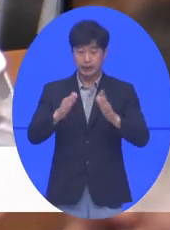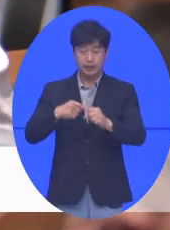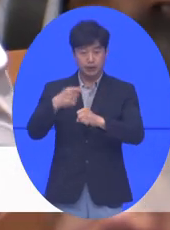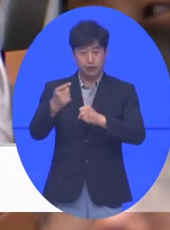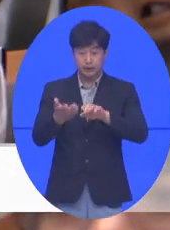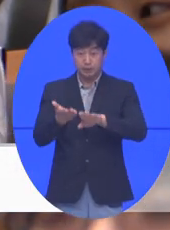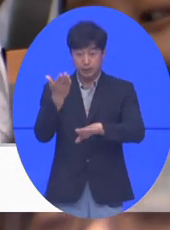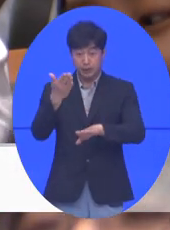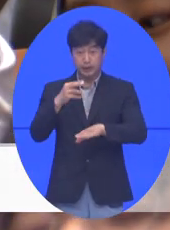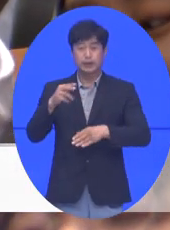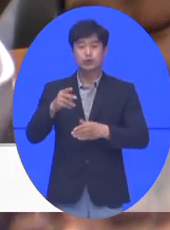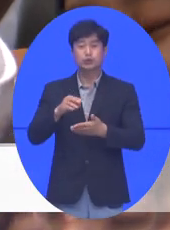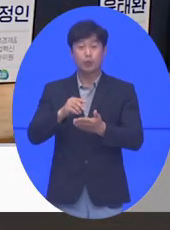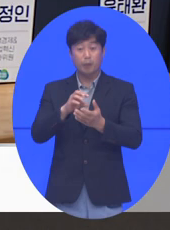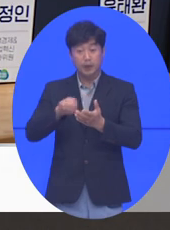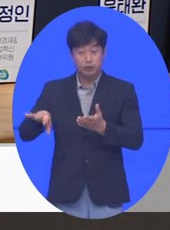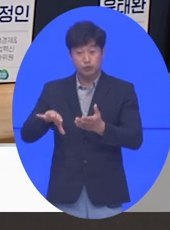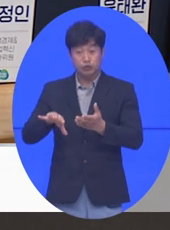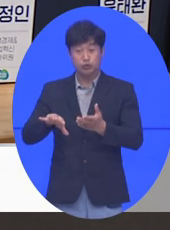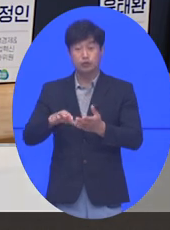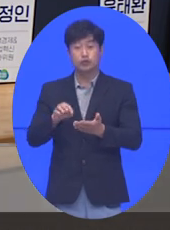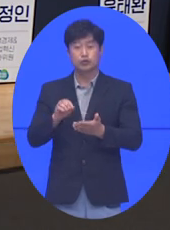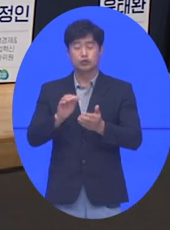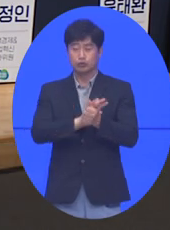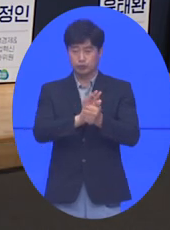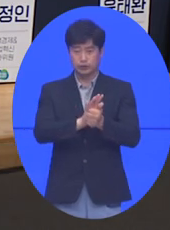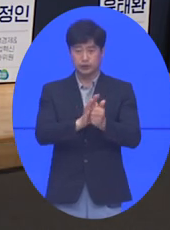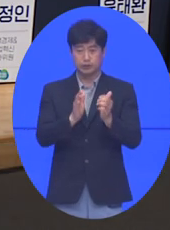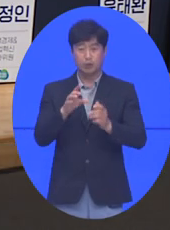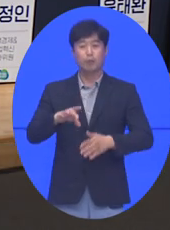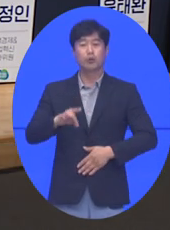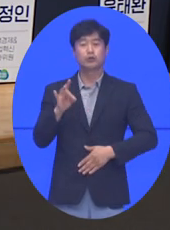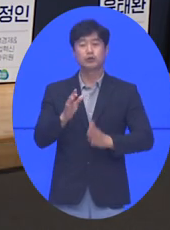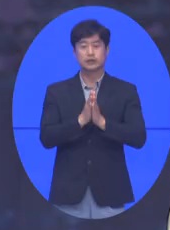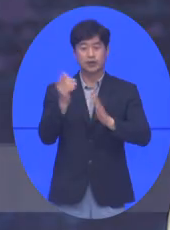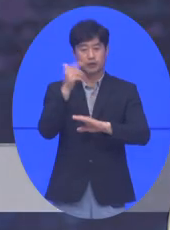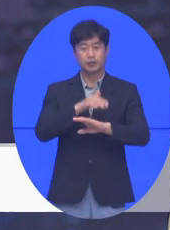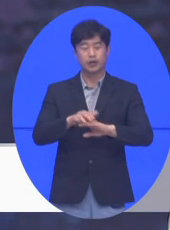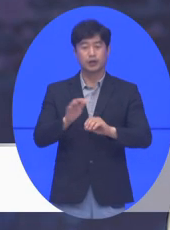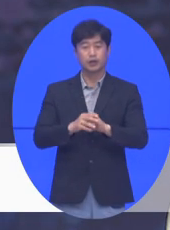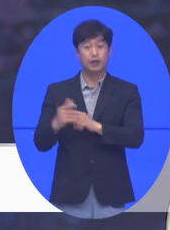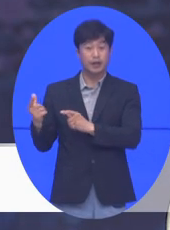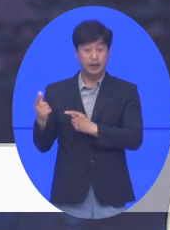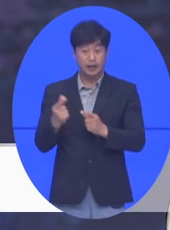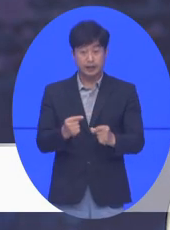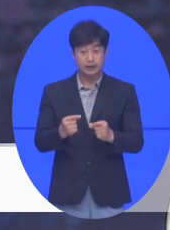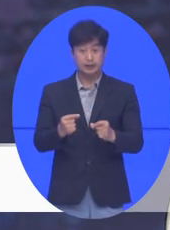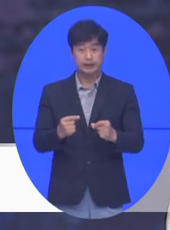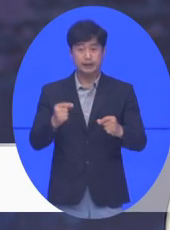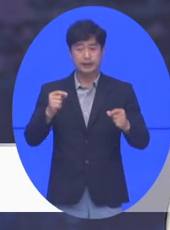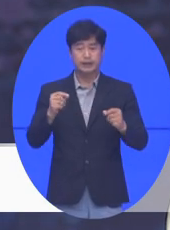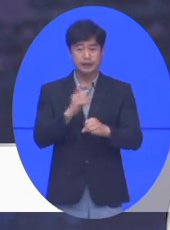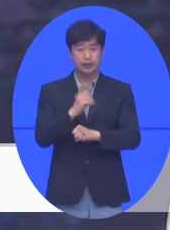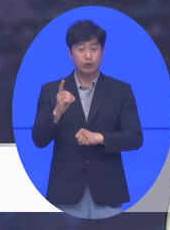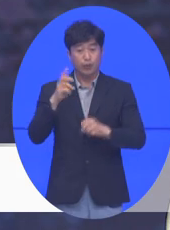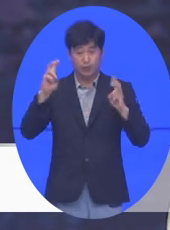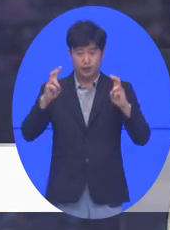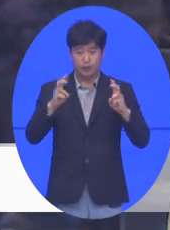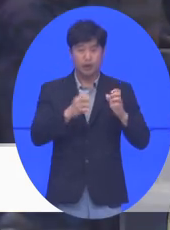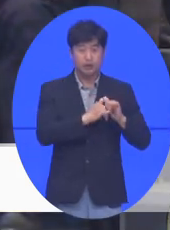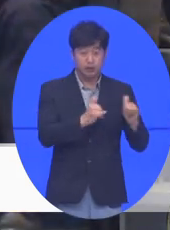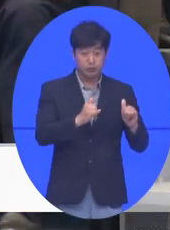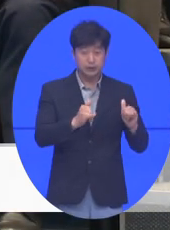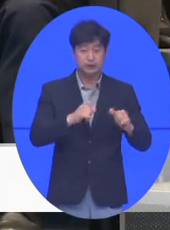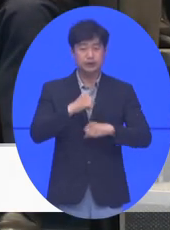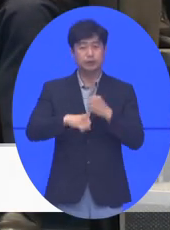내년 상반기에 탄소 배출부문 서비스를 먼저 시작하겠다는 구상 이와 함께 데이터를 기업과 도민들이 자유롭게